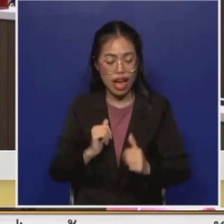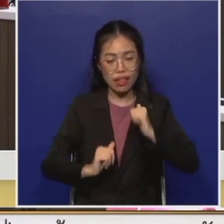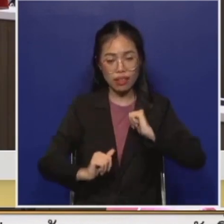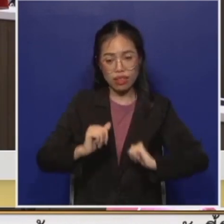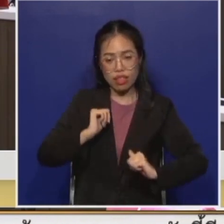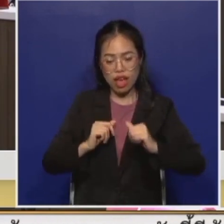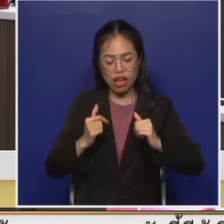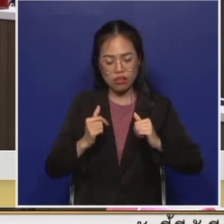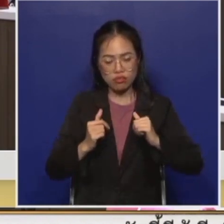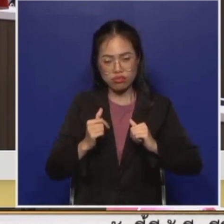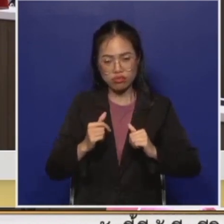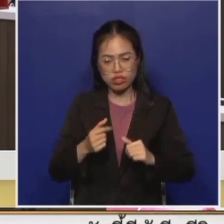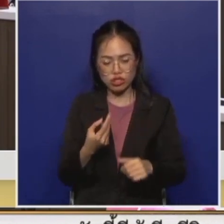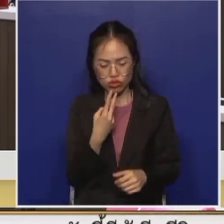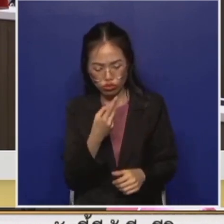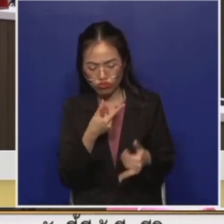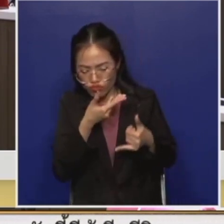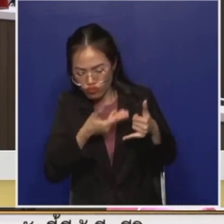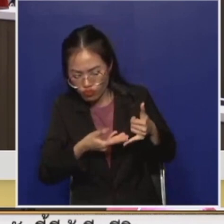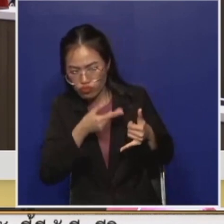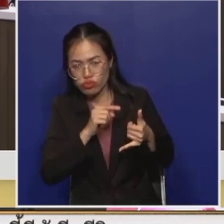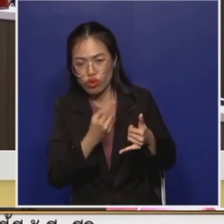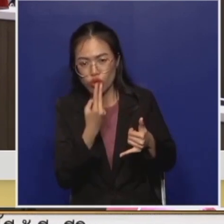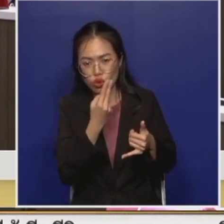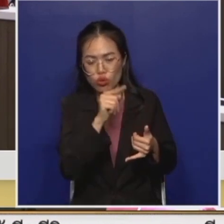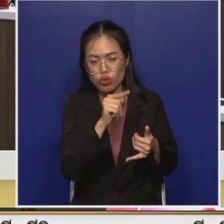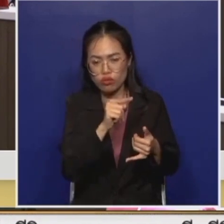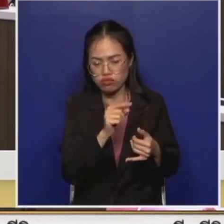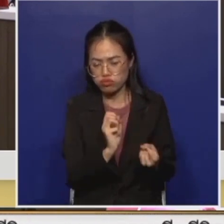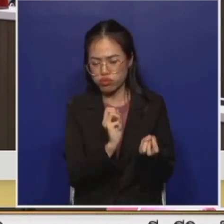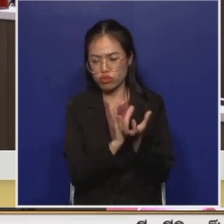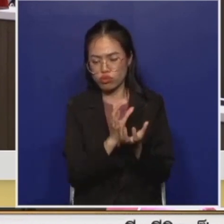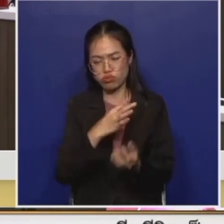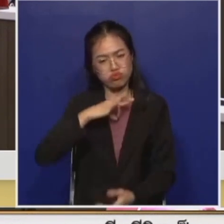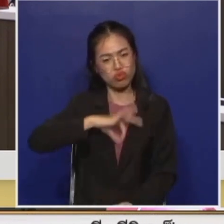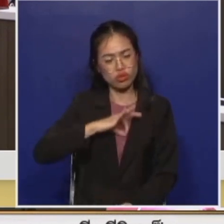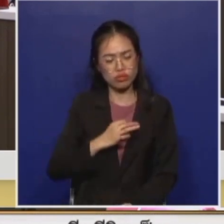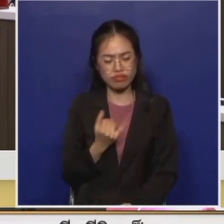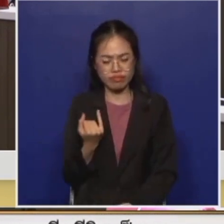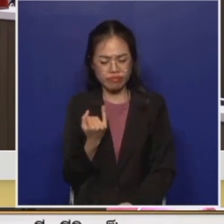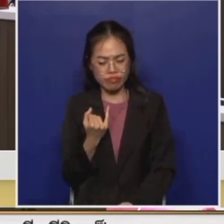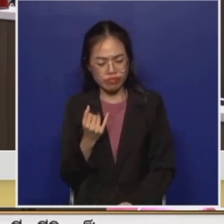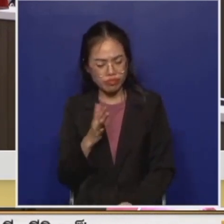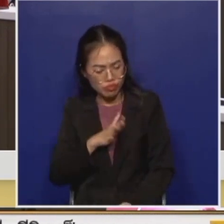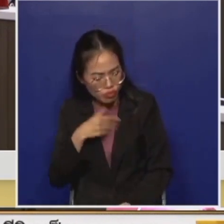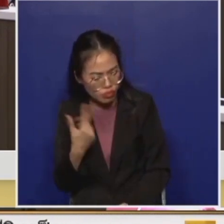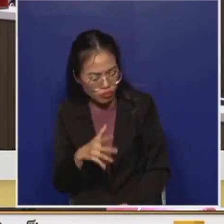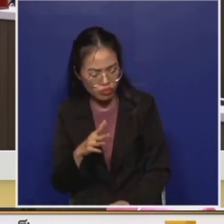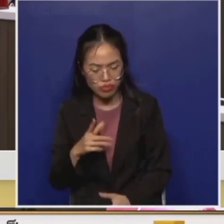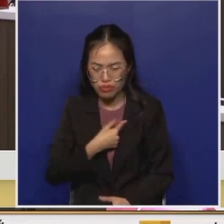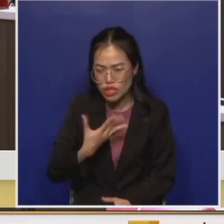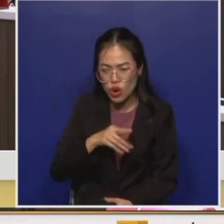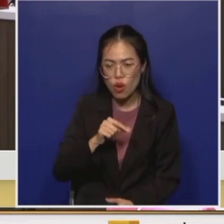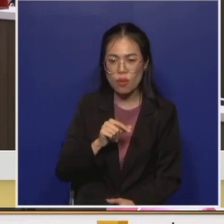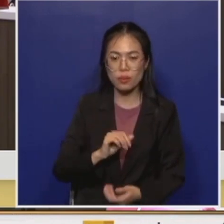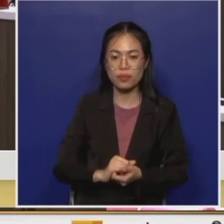การแดงบางส่เมื่่อาจจะทำให้หลายท่านหลายคนรู้สกไม่สวาใจผมเองนะที่ได้รบเม